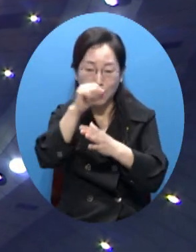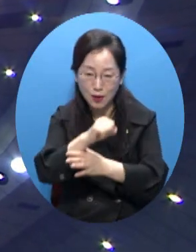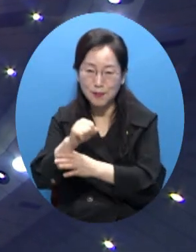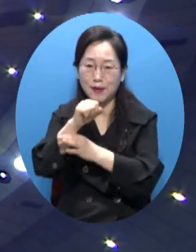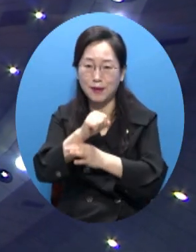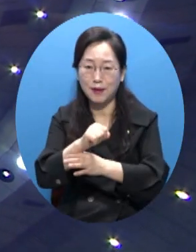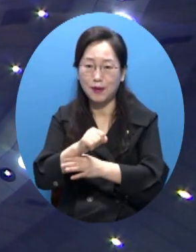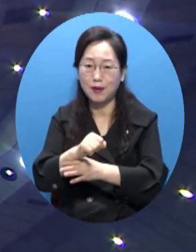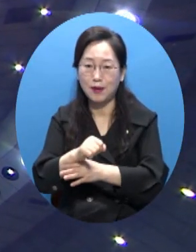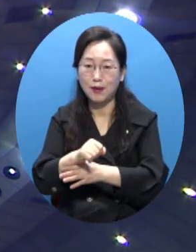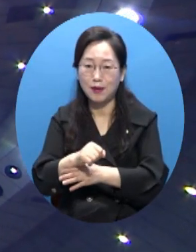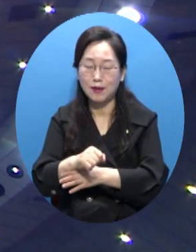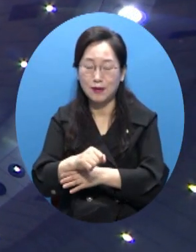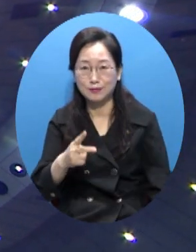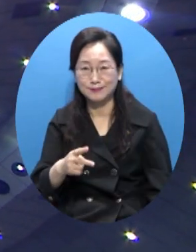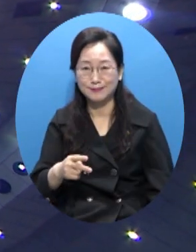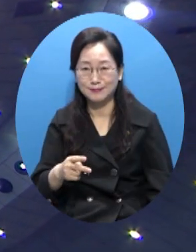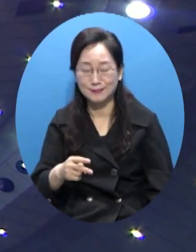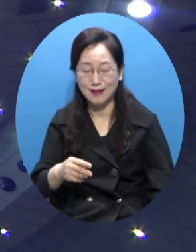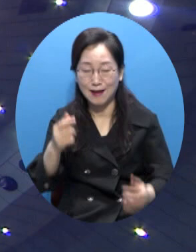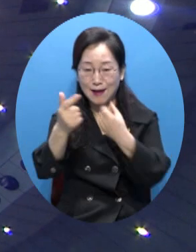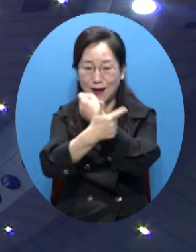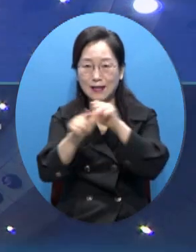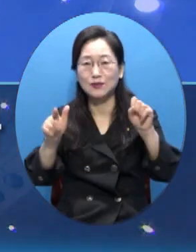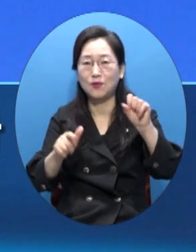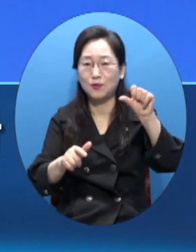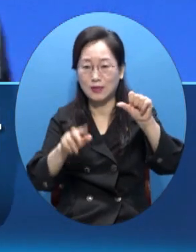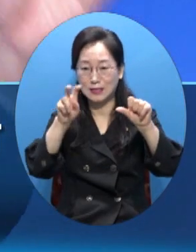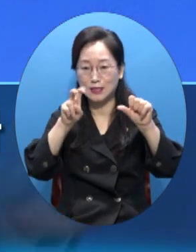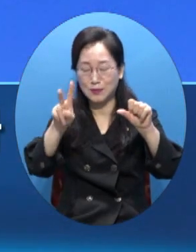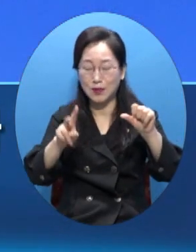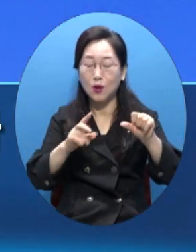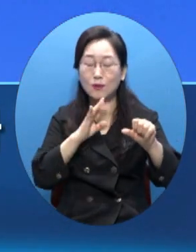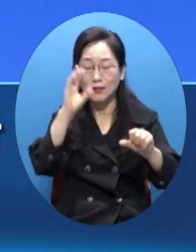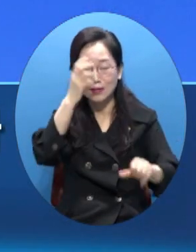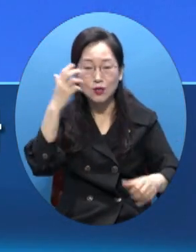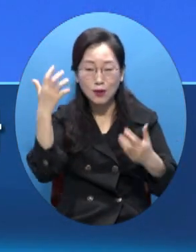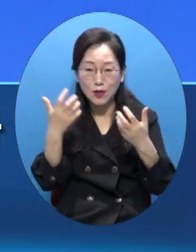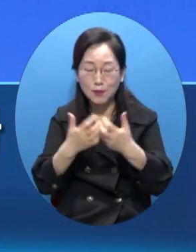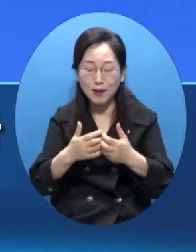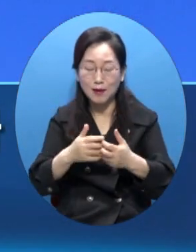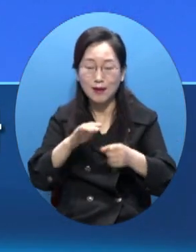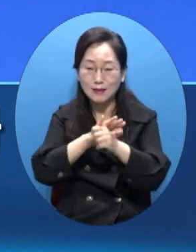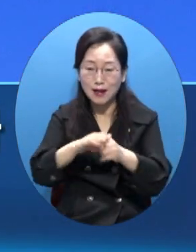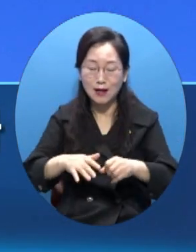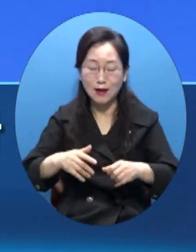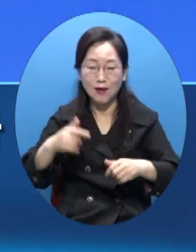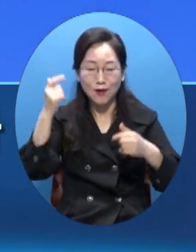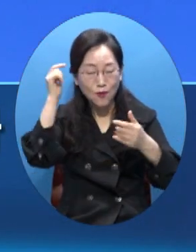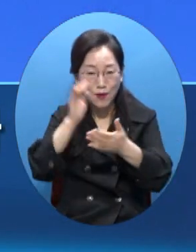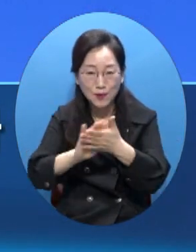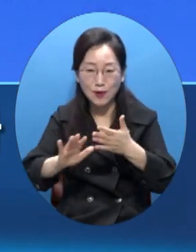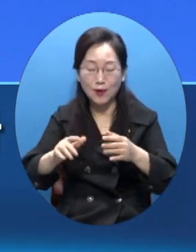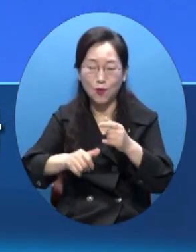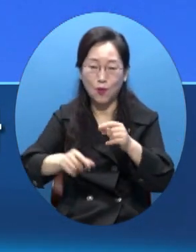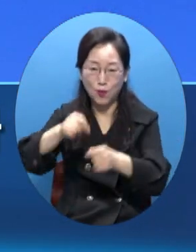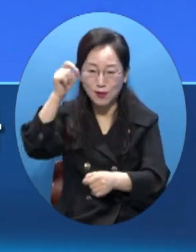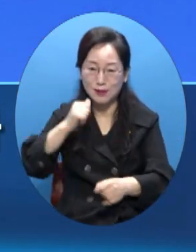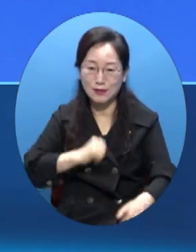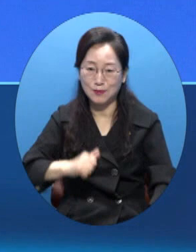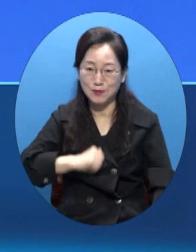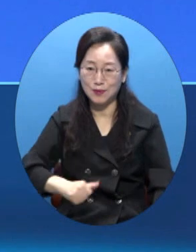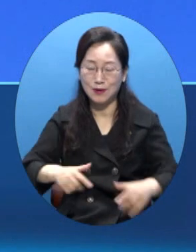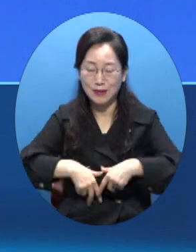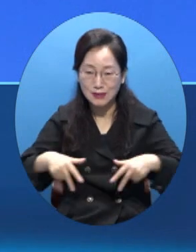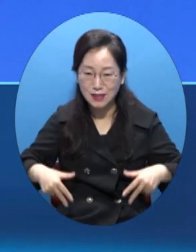합니다. 갈라디아서 5장 22절 23절을 말씀합니다. 오직 성령의 열매는 사랑과 희락과 화평과 오래 참음과 자비와 양성과